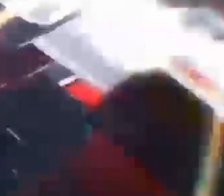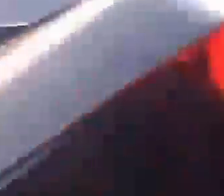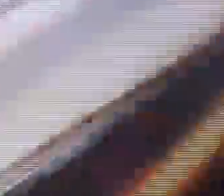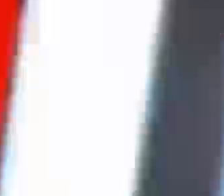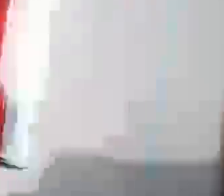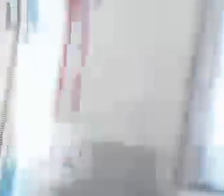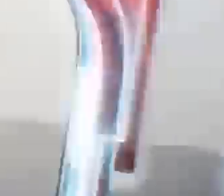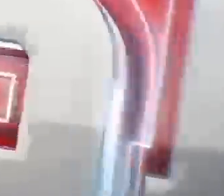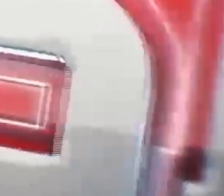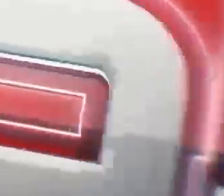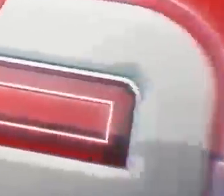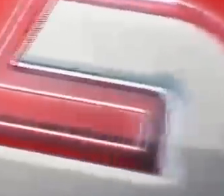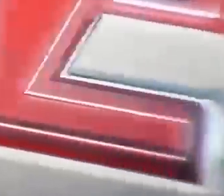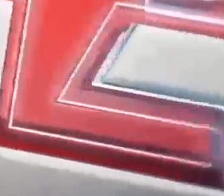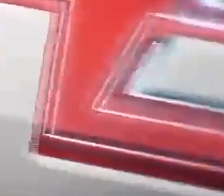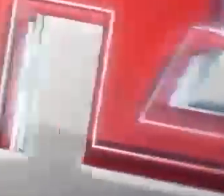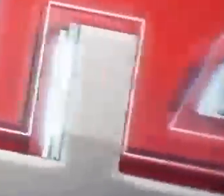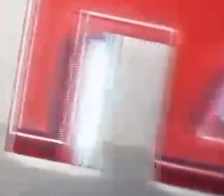ام